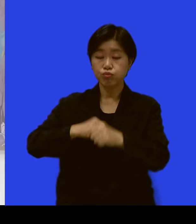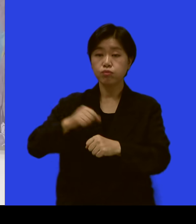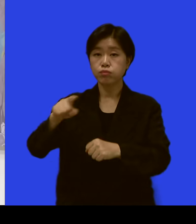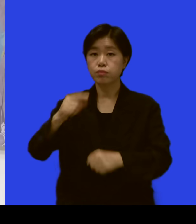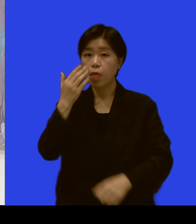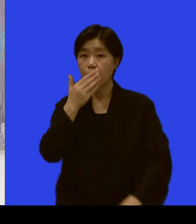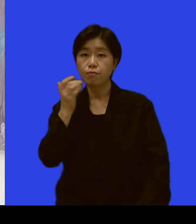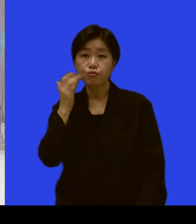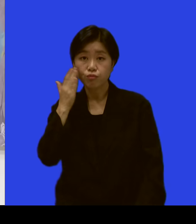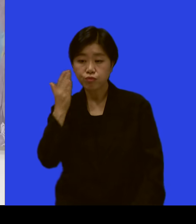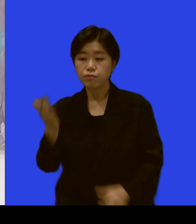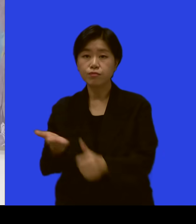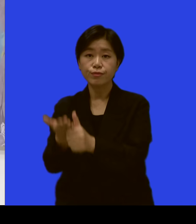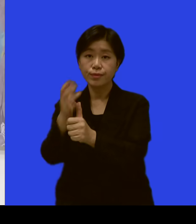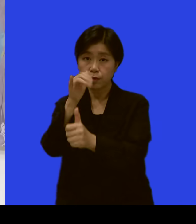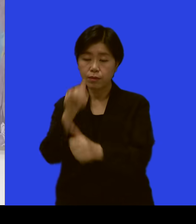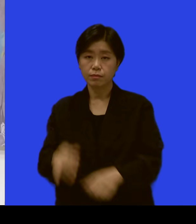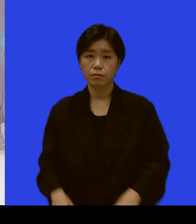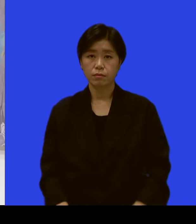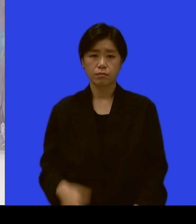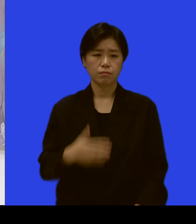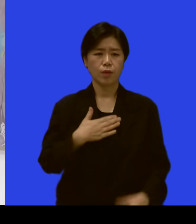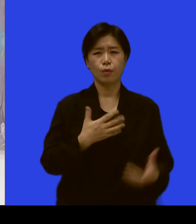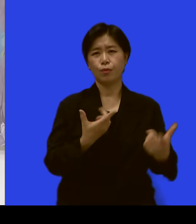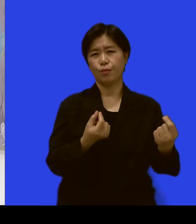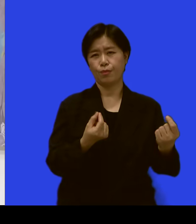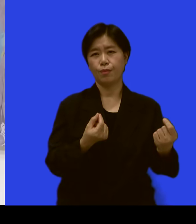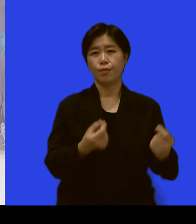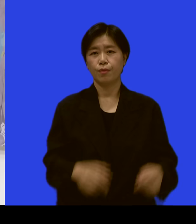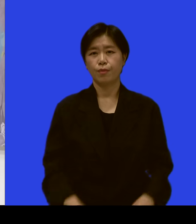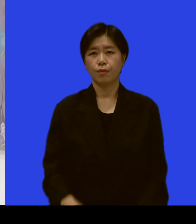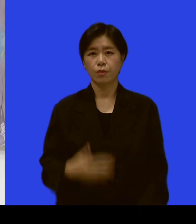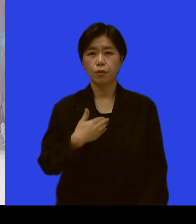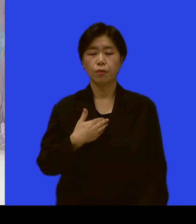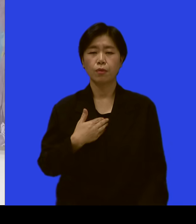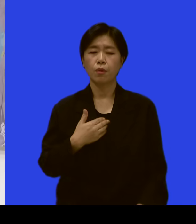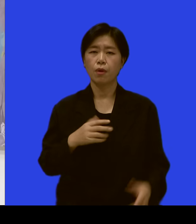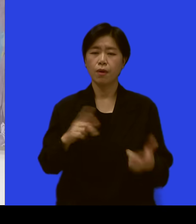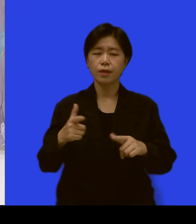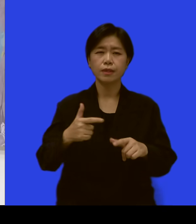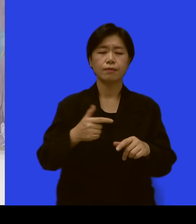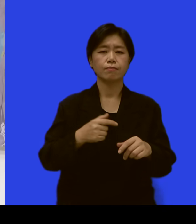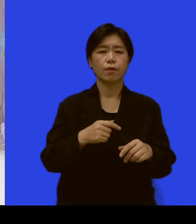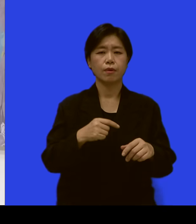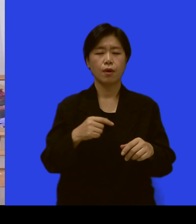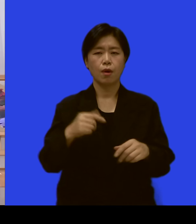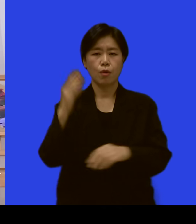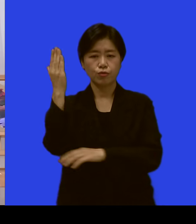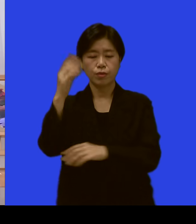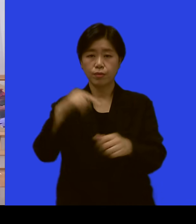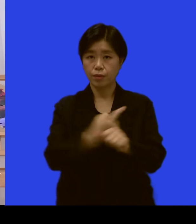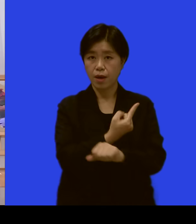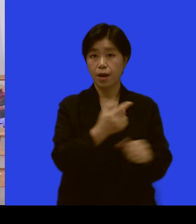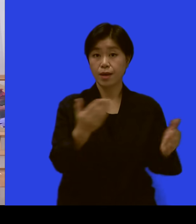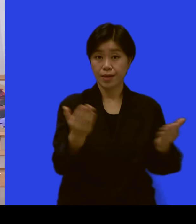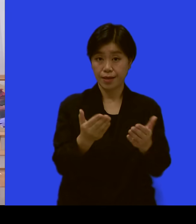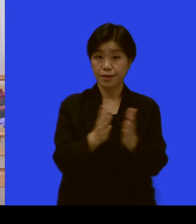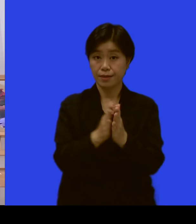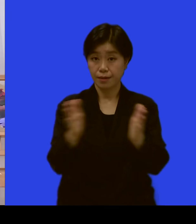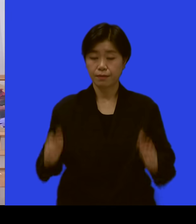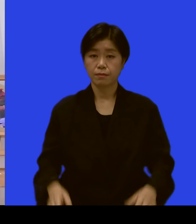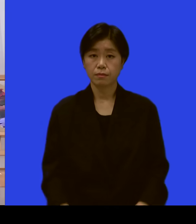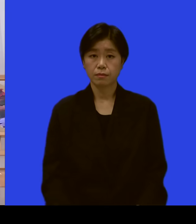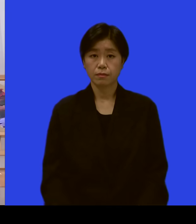나서 생활비가 끊어지니까 예. 나가서 여러 가지 일들을 했었습니다. 네. 여러 가지 일들을 하다가 제가 굉장히 사랑하는 형님이